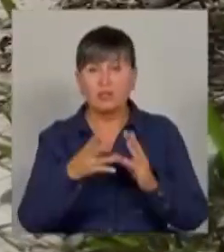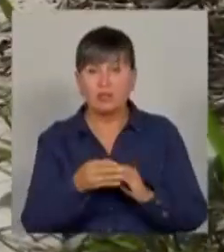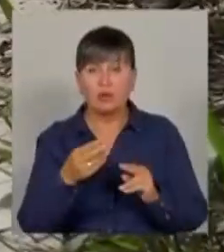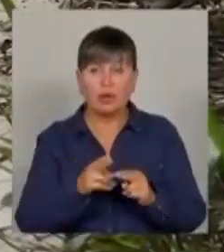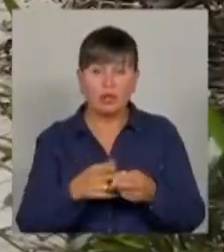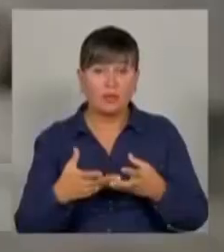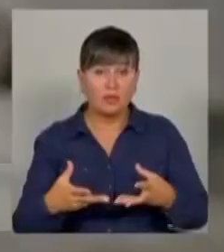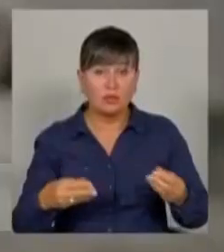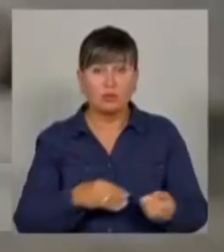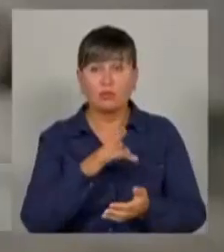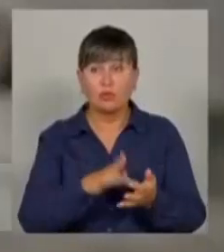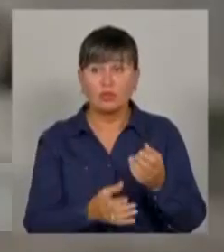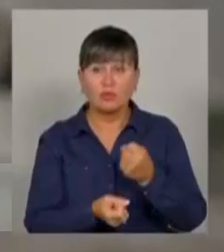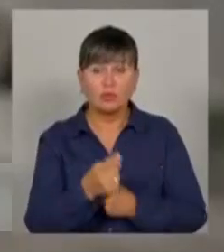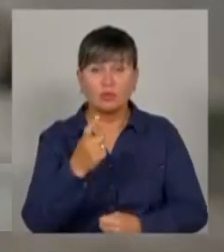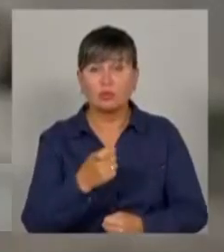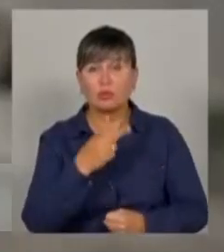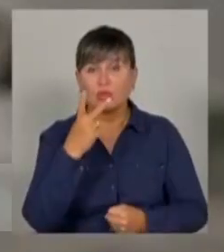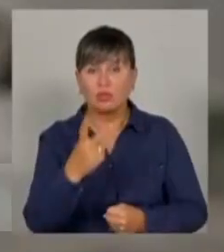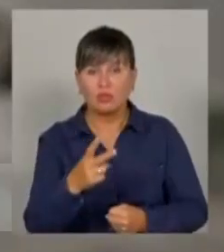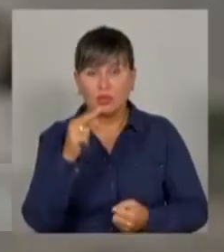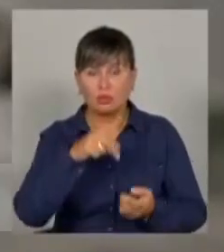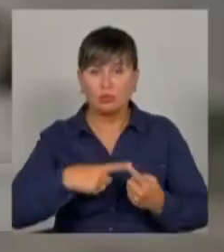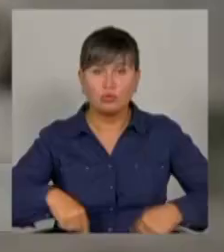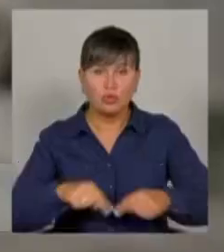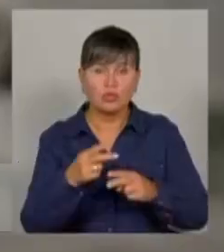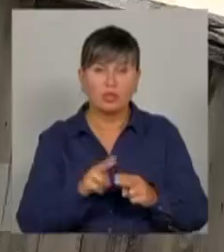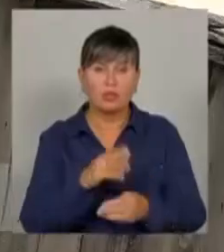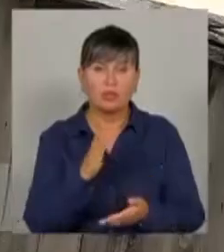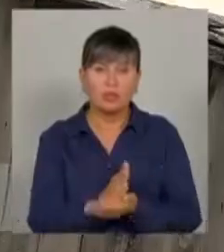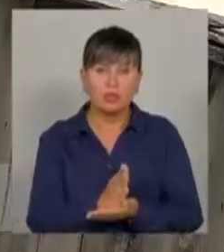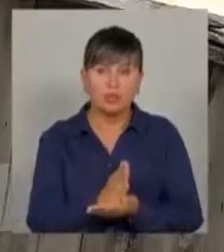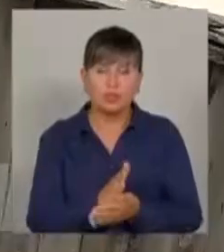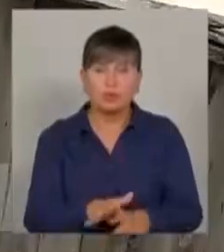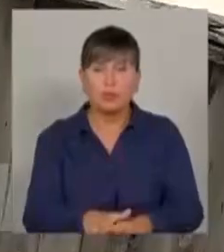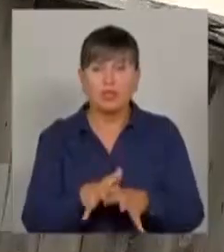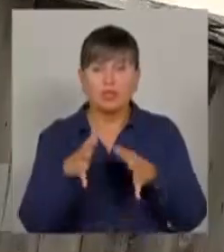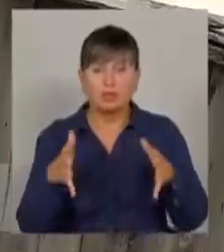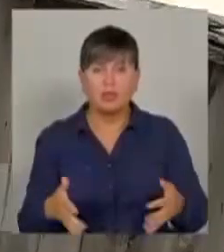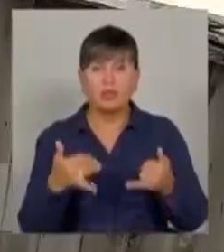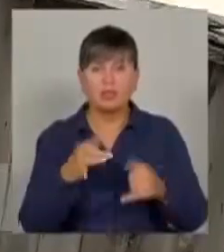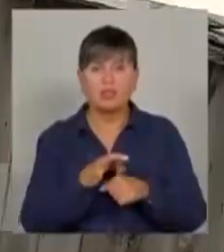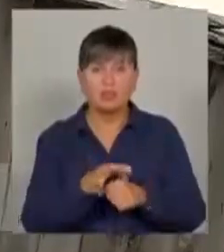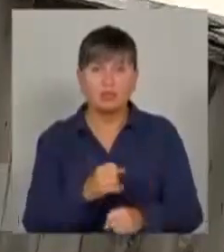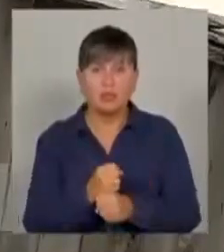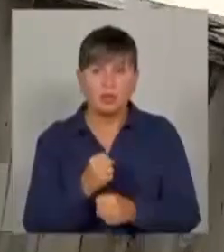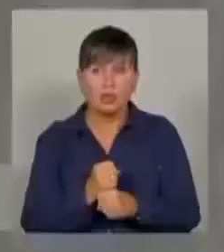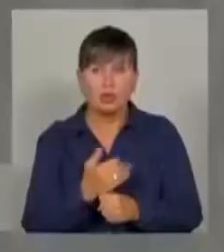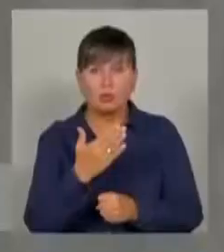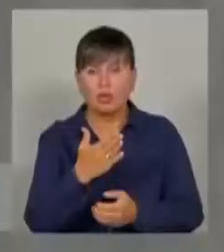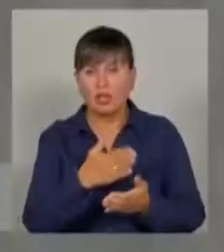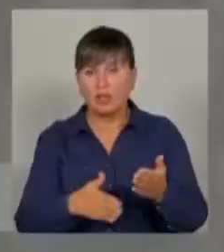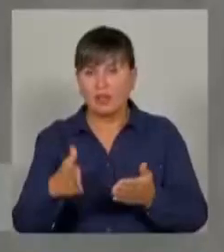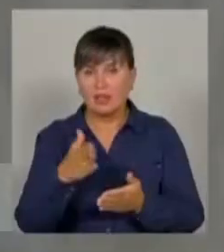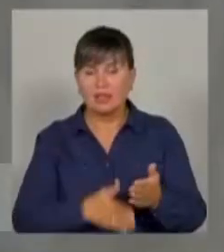этой весной в городе выявили 102 потенциальных участка, в которых есть риск подтопления. Сейчас ведутся работы по их